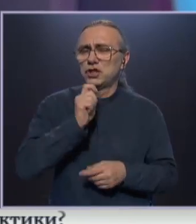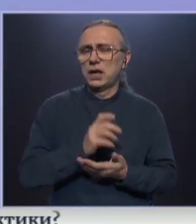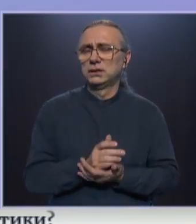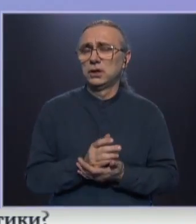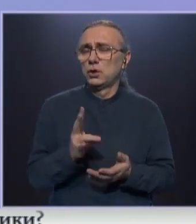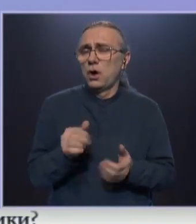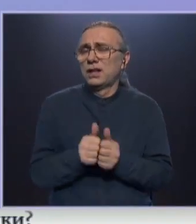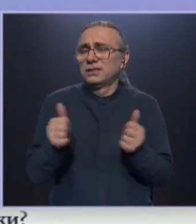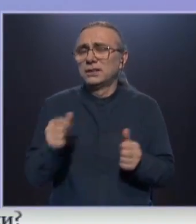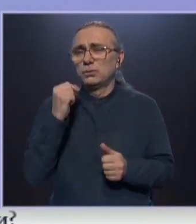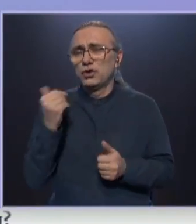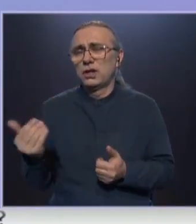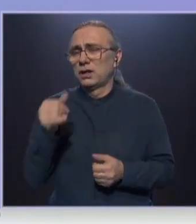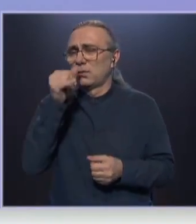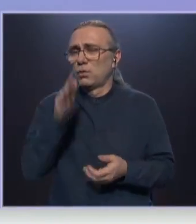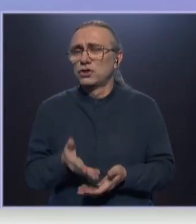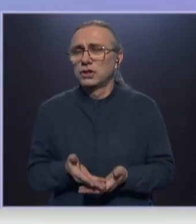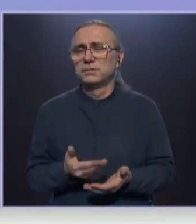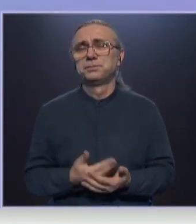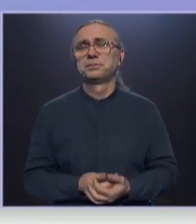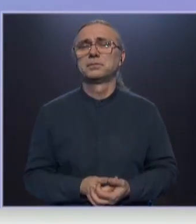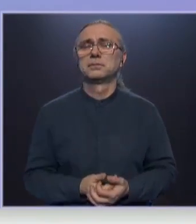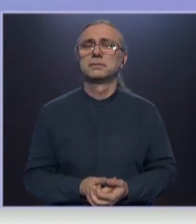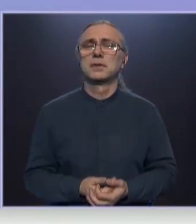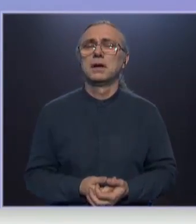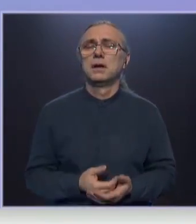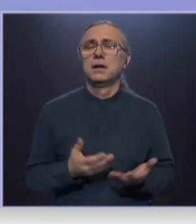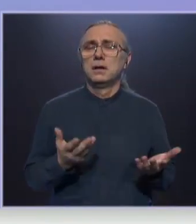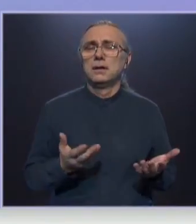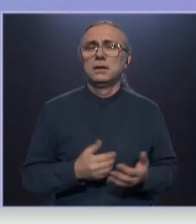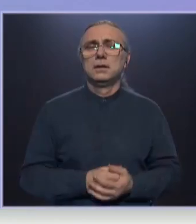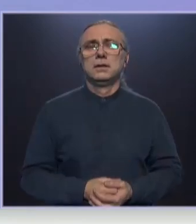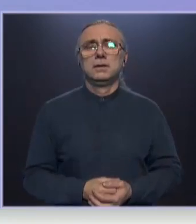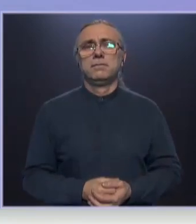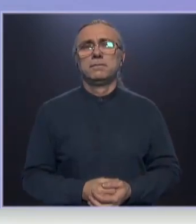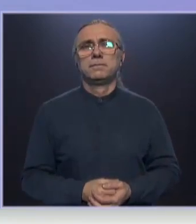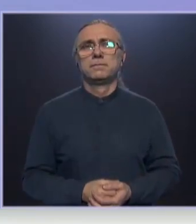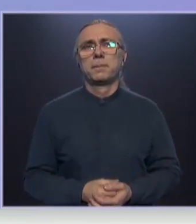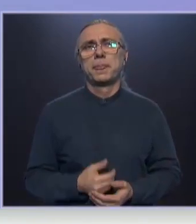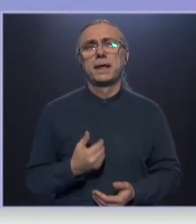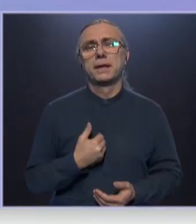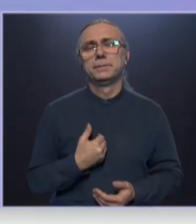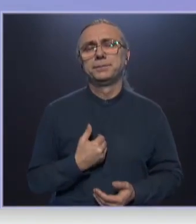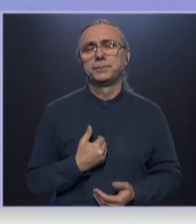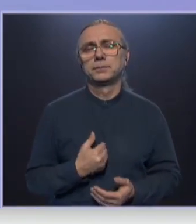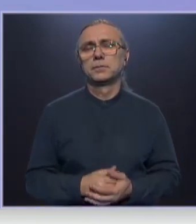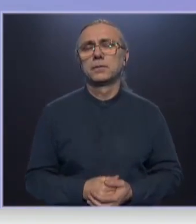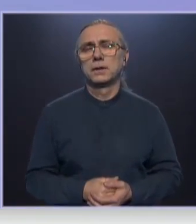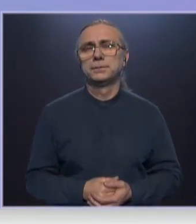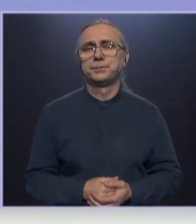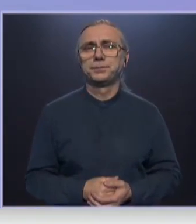как в этой ситуации быть? Вы знаете, я, наверное, сподвигну вас на